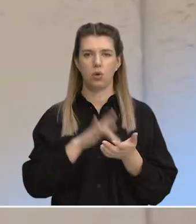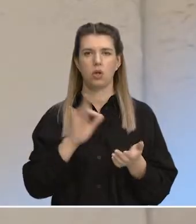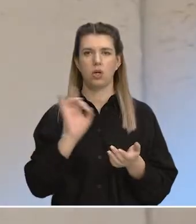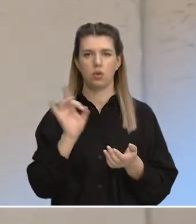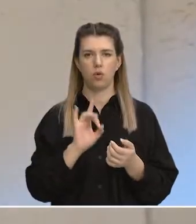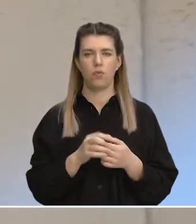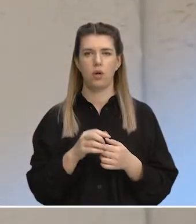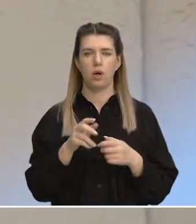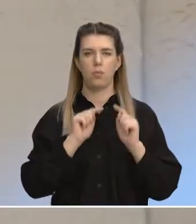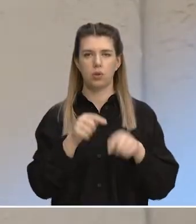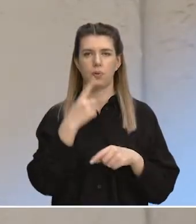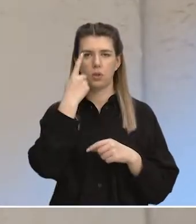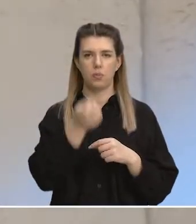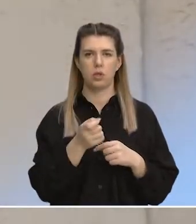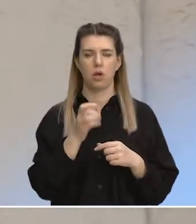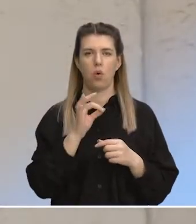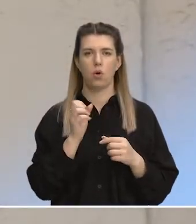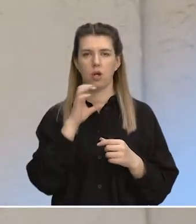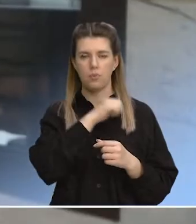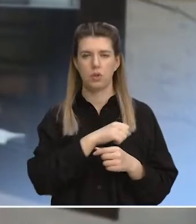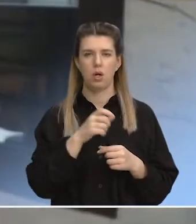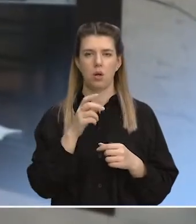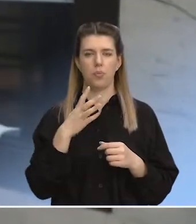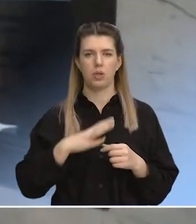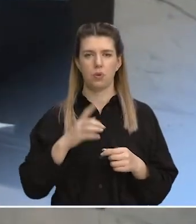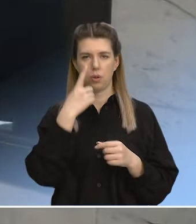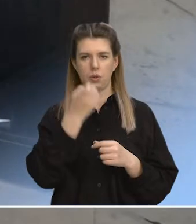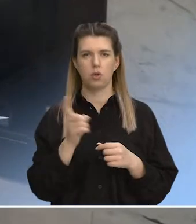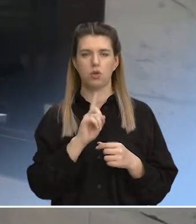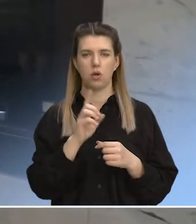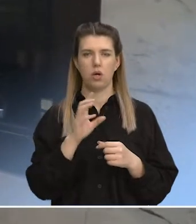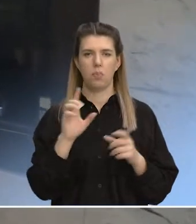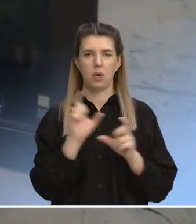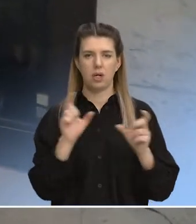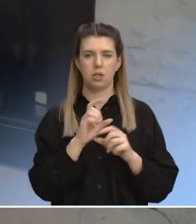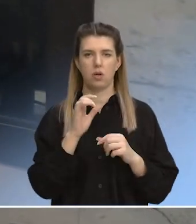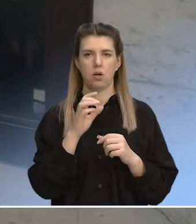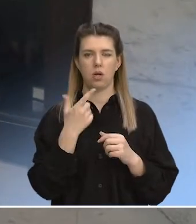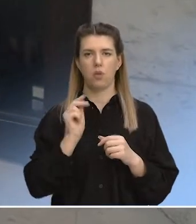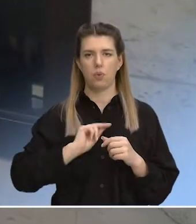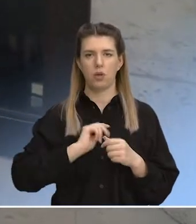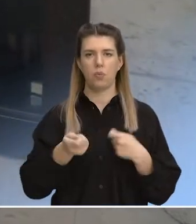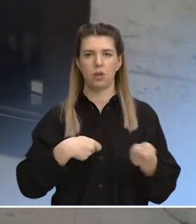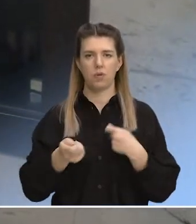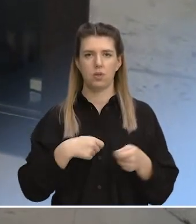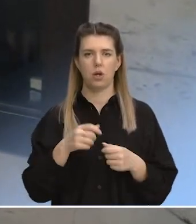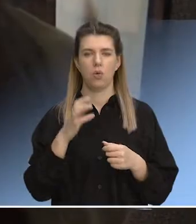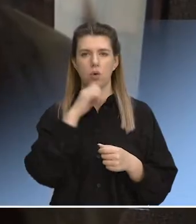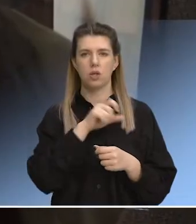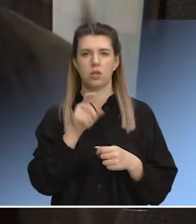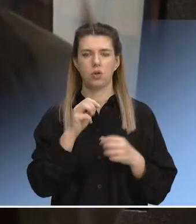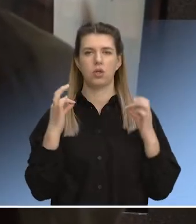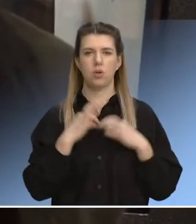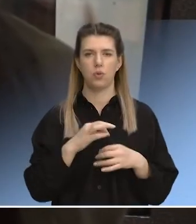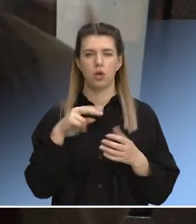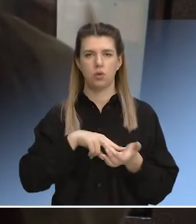городу Ростову-на-Дону поступило сообщение о грабеже. Потерпевшая сообщила, что из ювелирного магазина, где она работает продавцом, похитили